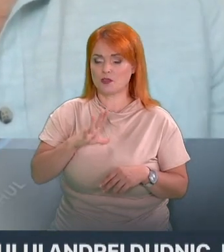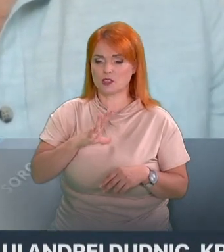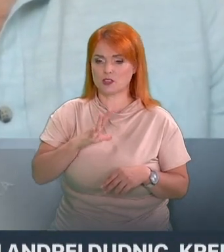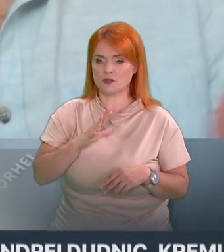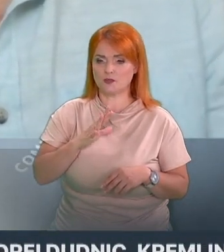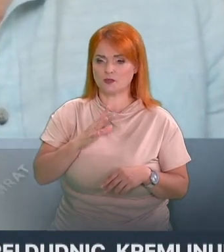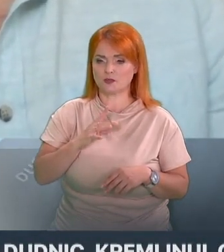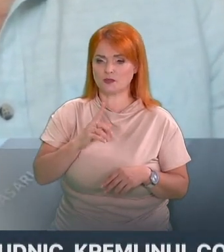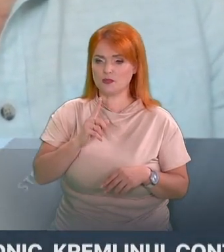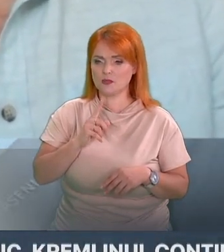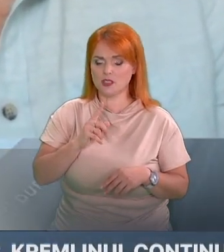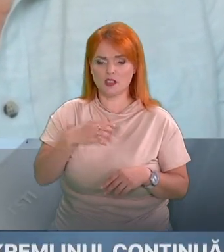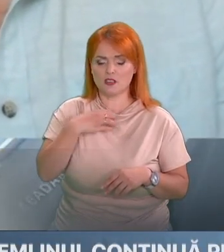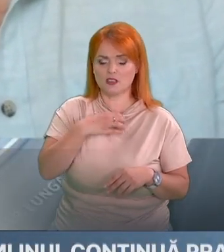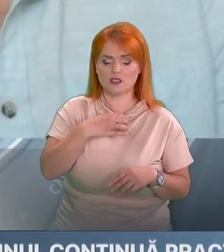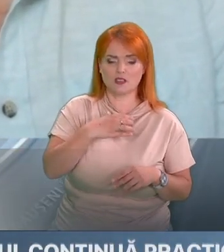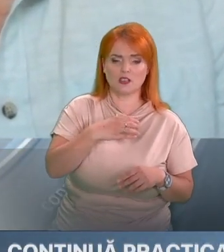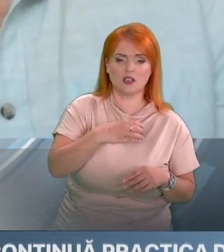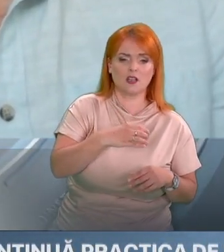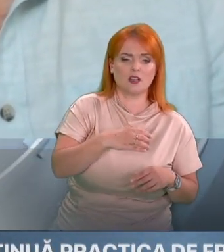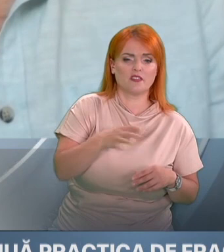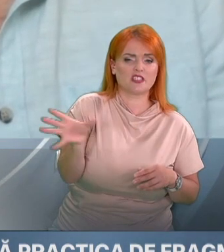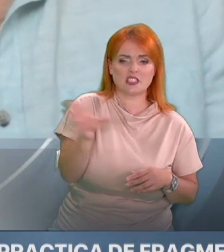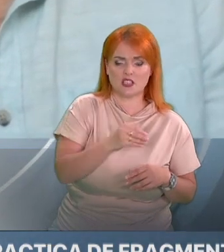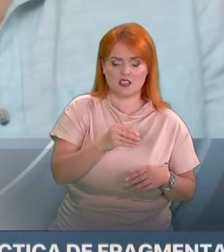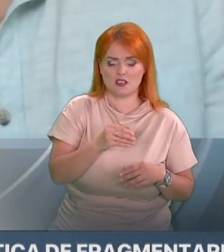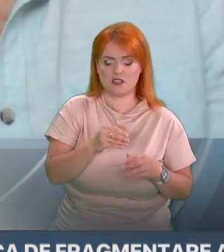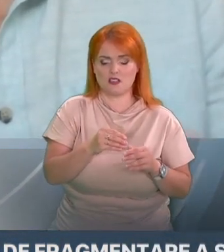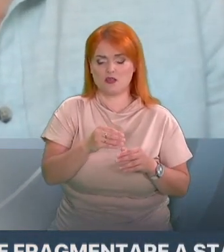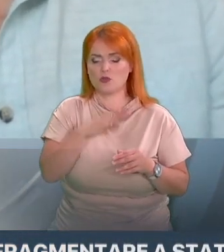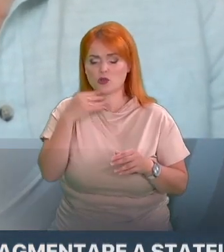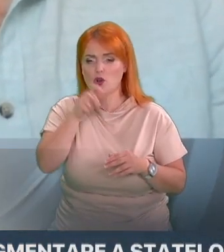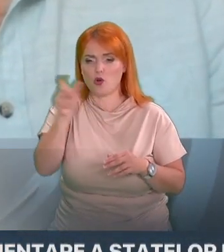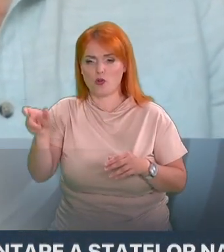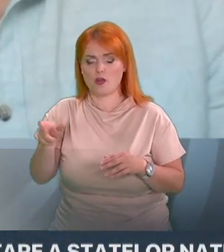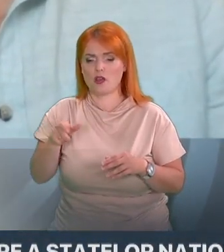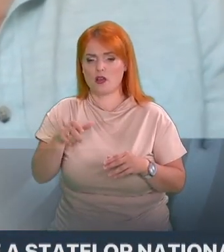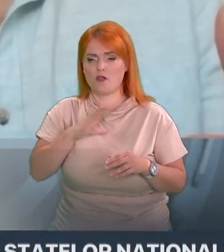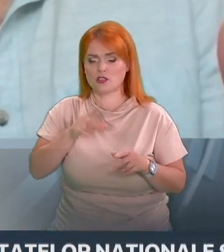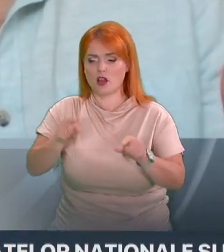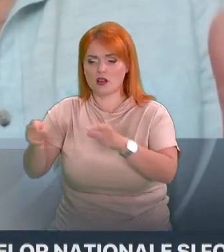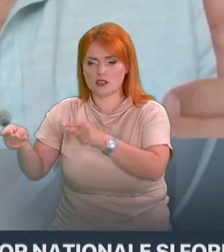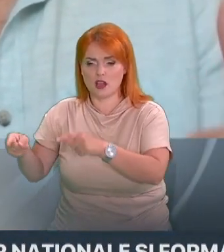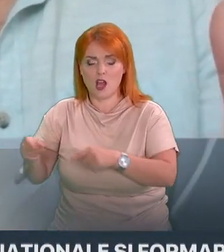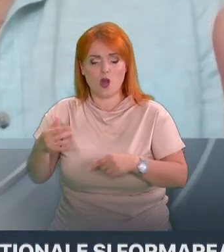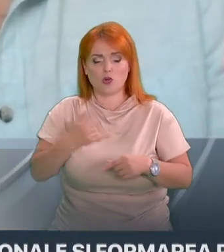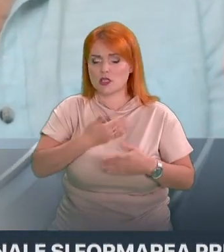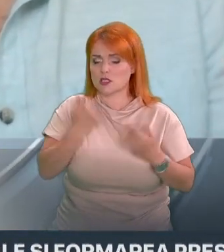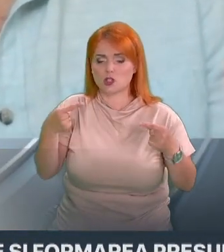fost primar, că a fost jandarm sau și multă lume. Noi nu avem o statistică exactă, dar asta este